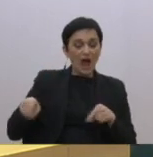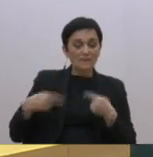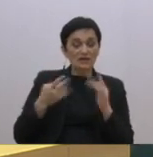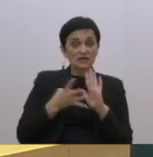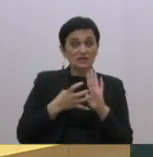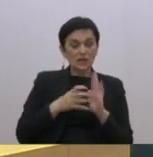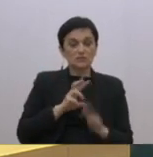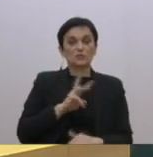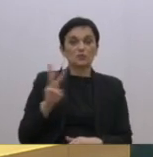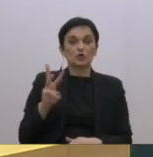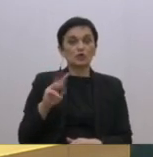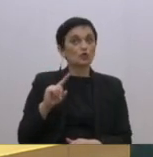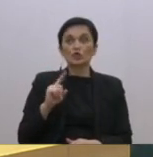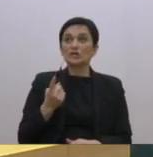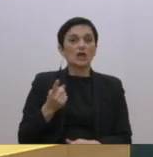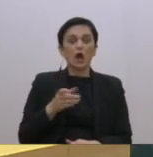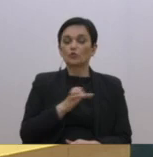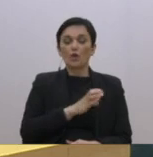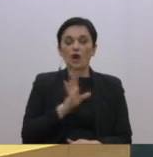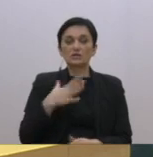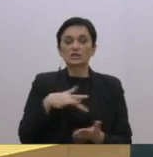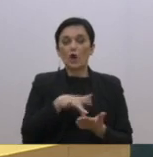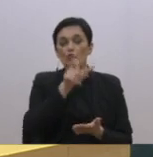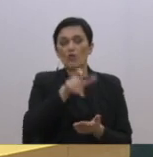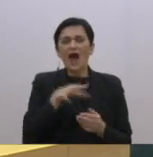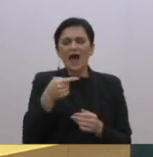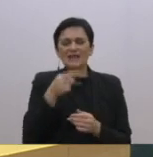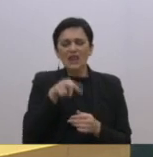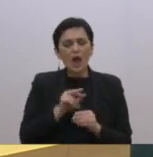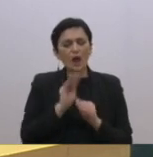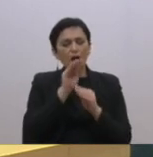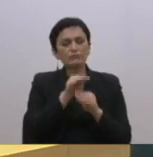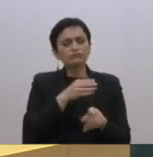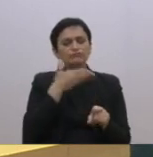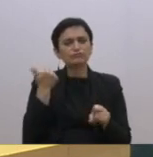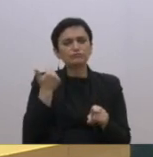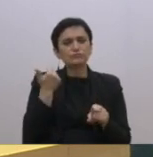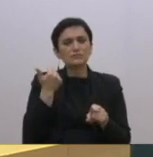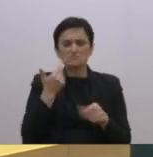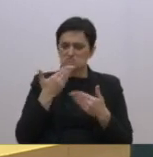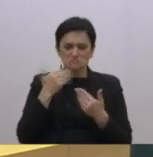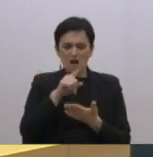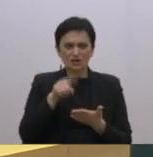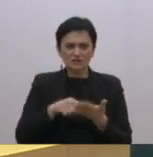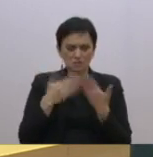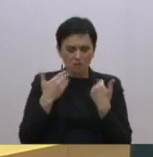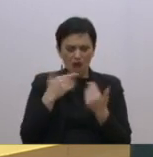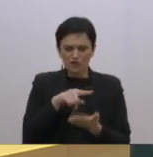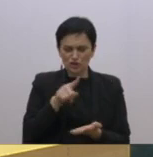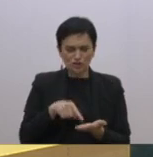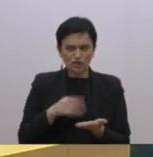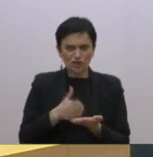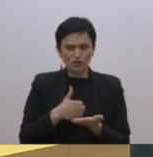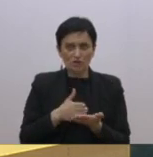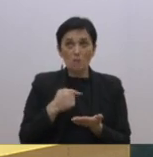900 მილიონით, რატომ არ გამდიდა საქართველოს მოქალაქე თუნდაც 1000 ლარით? მარტივი კითხვა, ძალიან მარტივი კითხვაა და მე